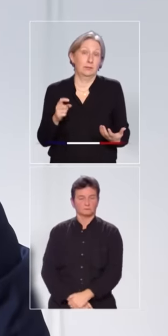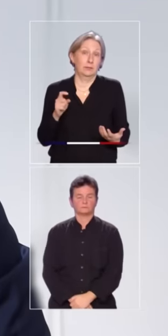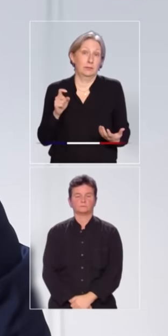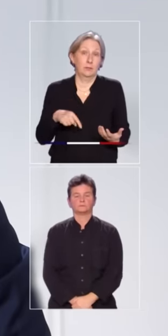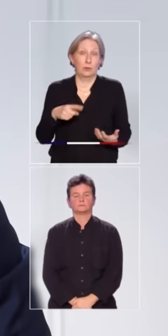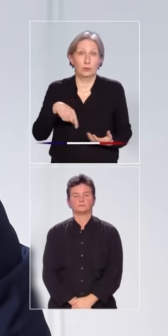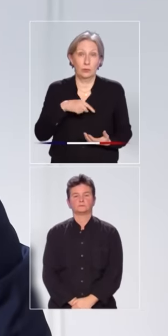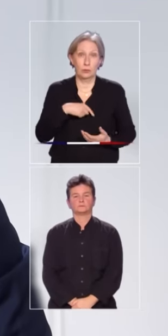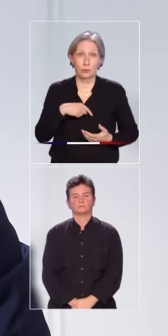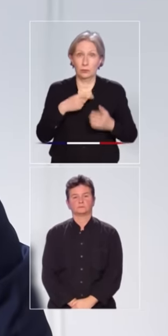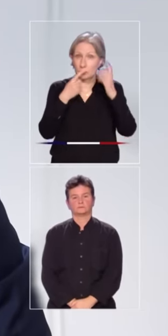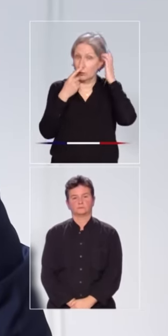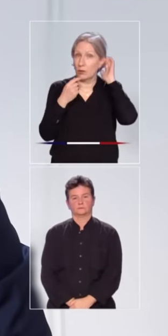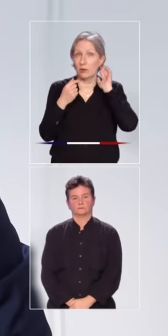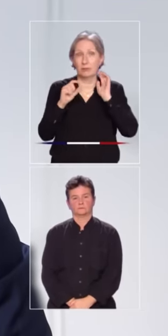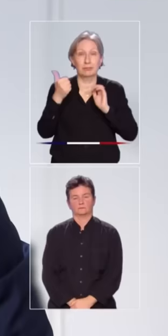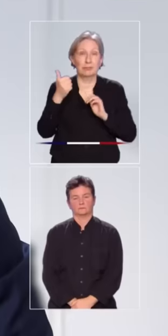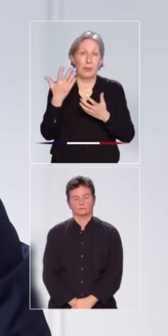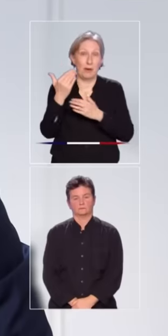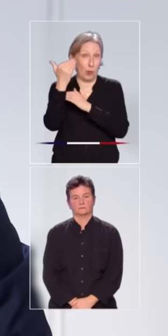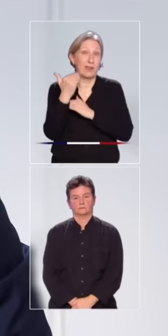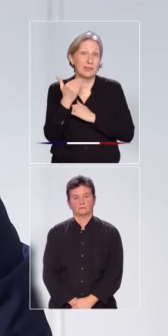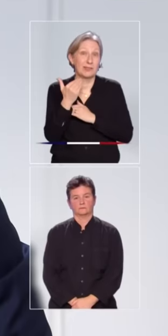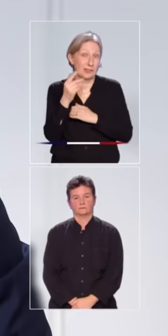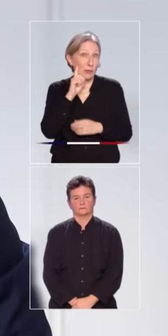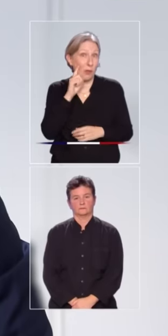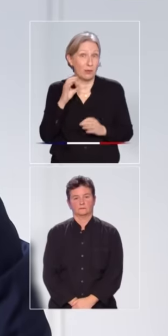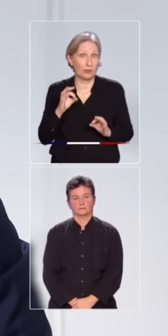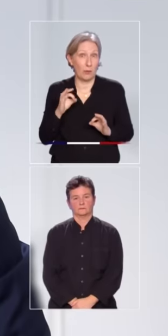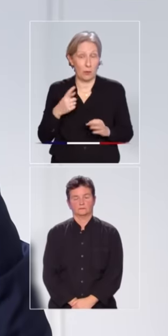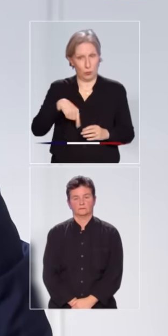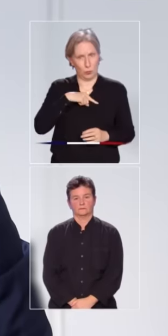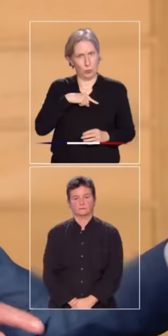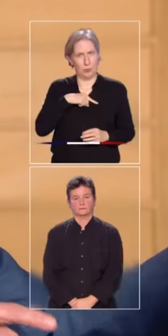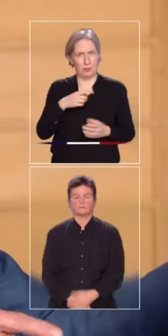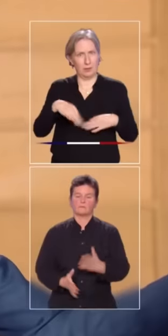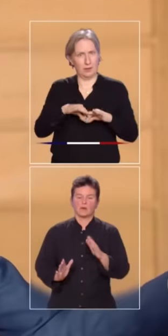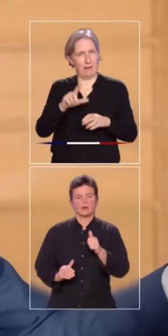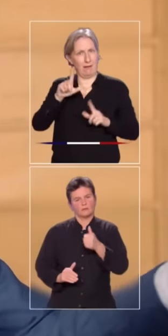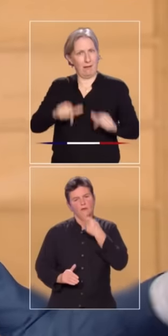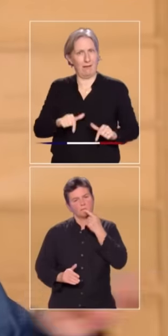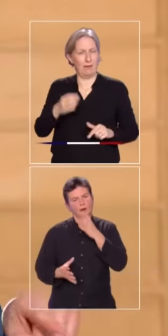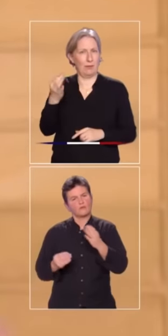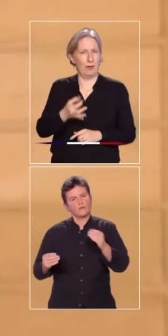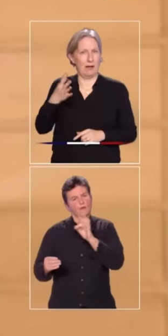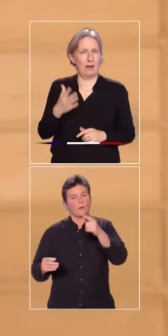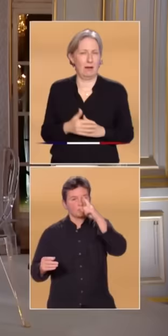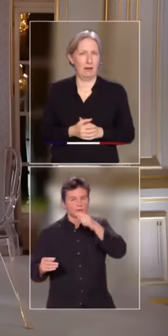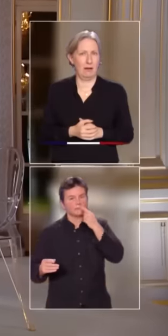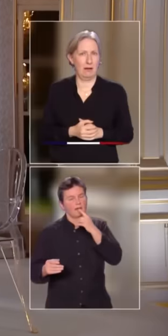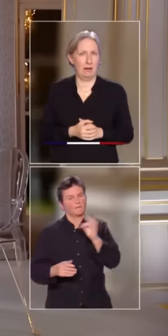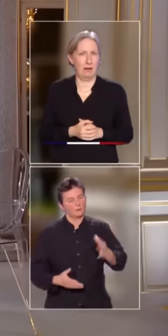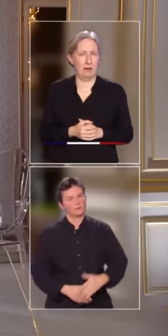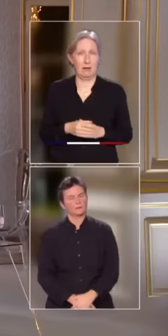d'abord particulièrement protégés, parce que nous sommes justement cette puissance dotée. Sauf qu'il mentionne beaucoup la France, plus la France que d'autres pays. Et